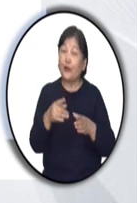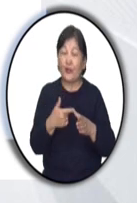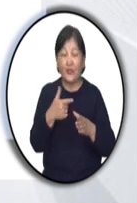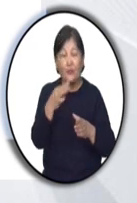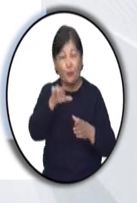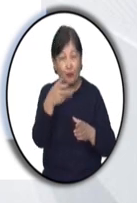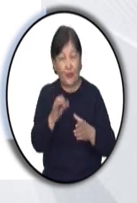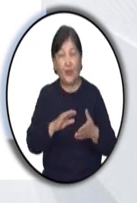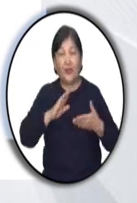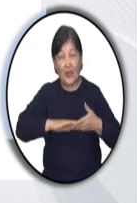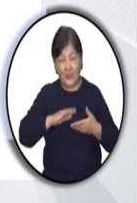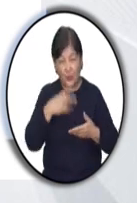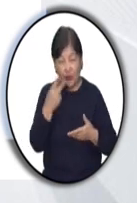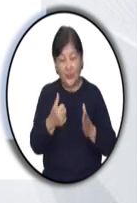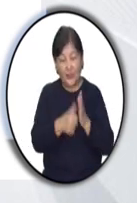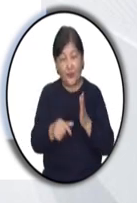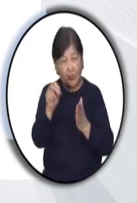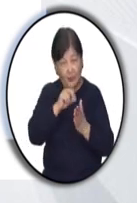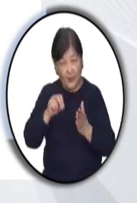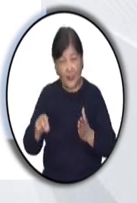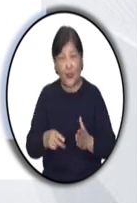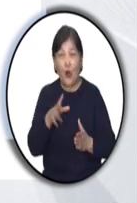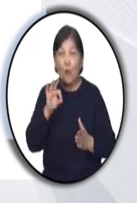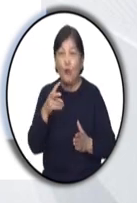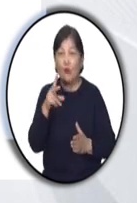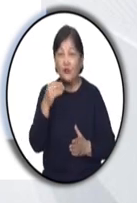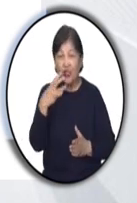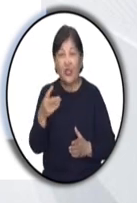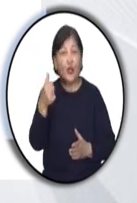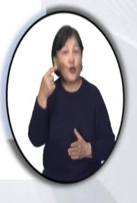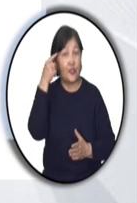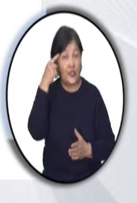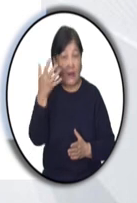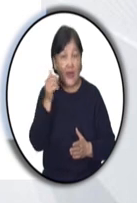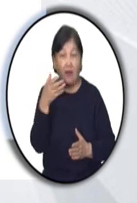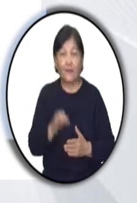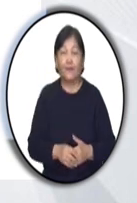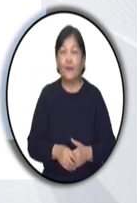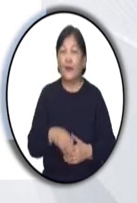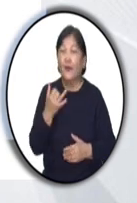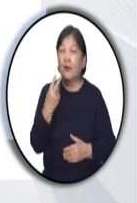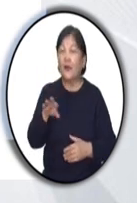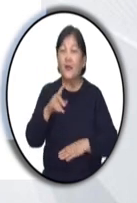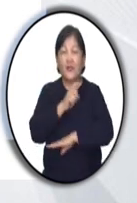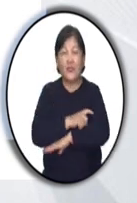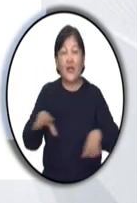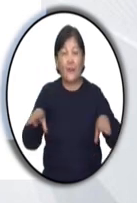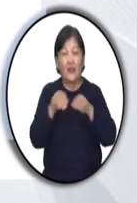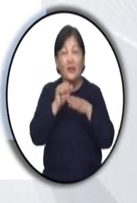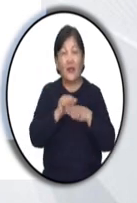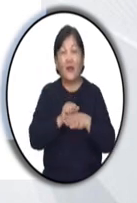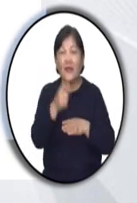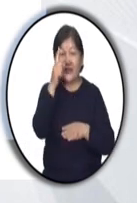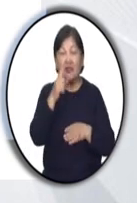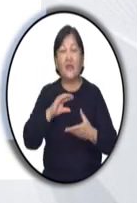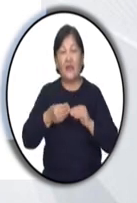үндсэн нэр томьёонуудтай танилцлаа. За үнийгээ та бүгд манд тэр дээрээ сайн тэмдэглэж аваад мөн чанарын сайн ойлгож аваарэ.